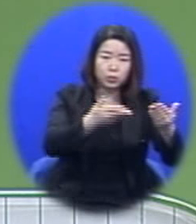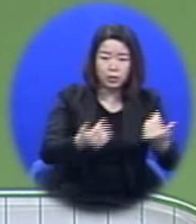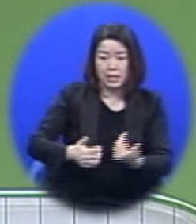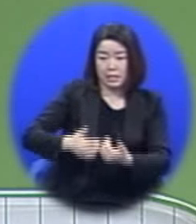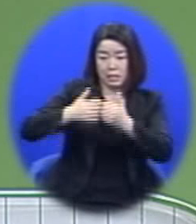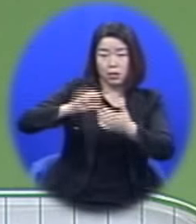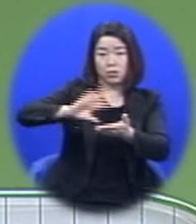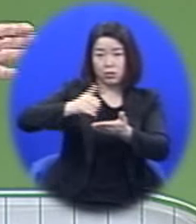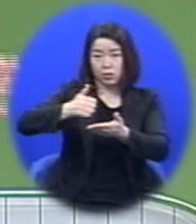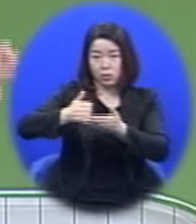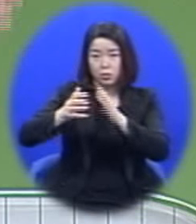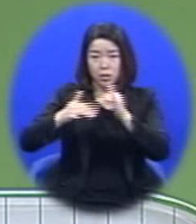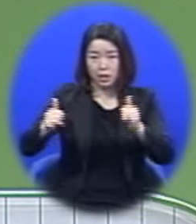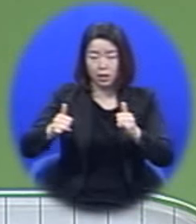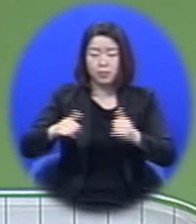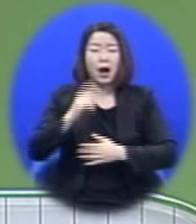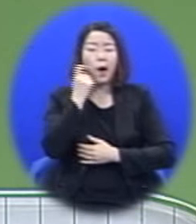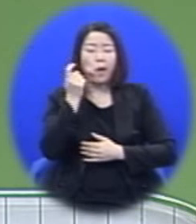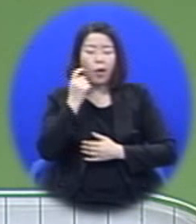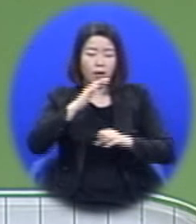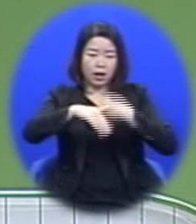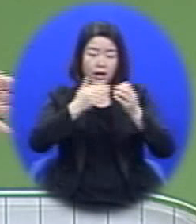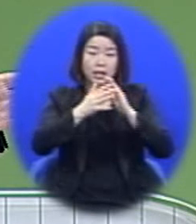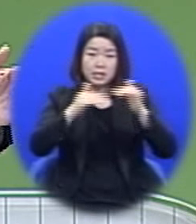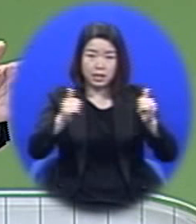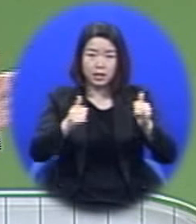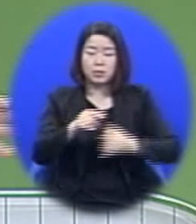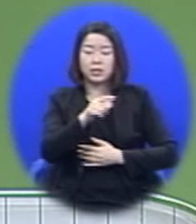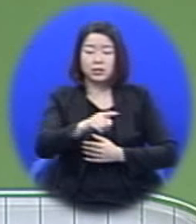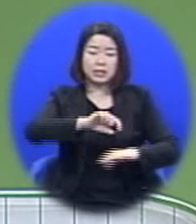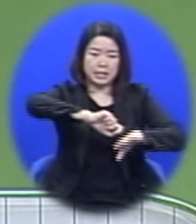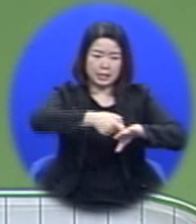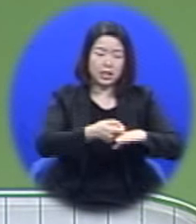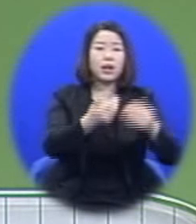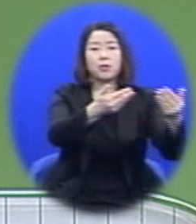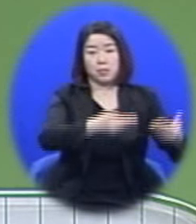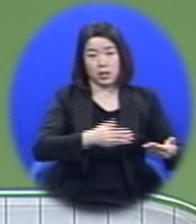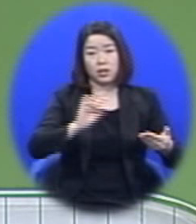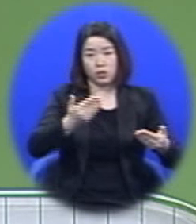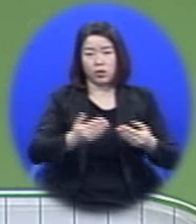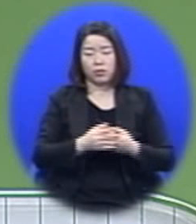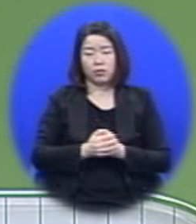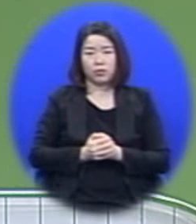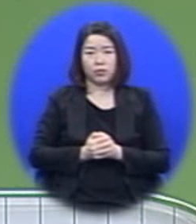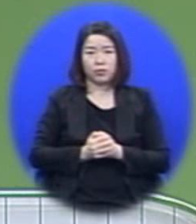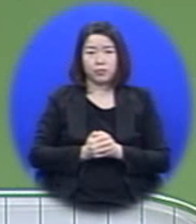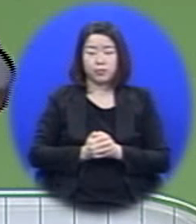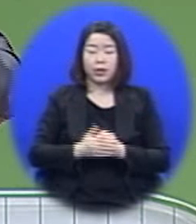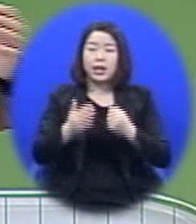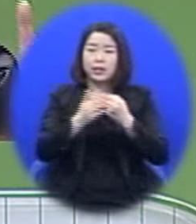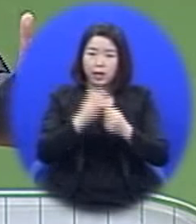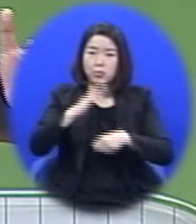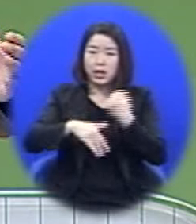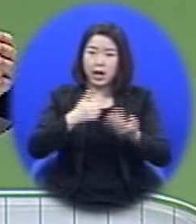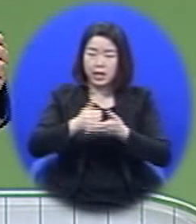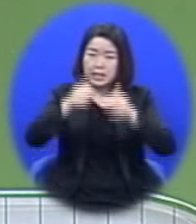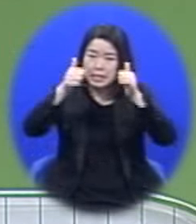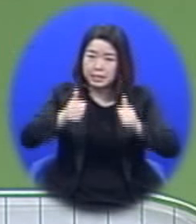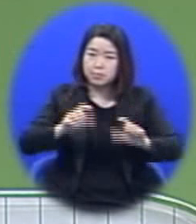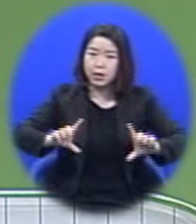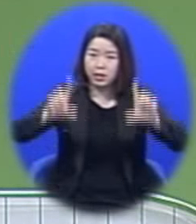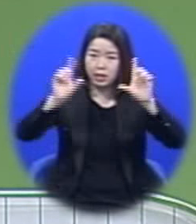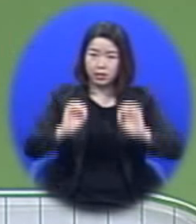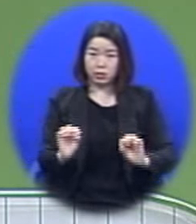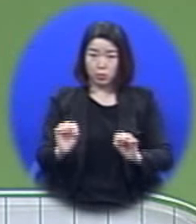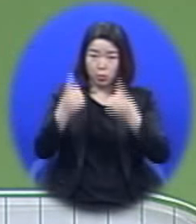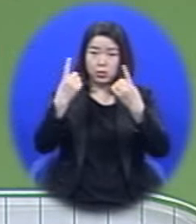적그리스도와 거짓 선지자들이 그 재앙을 당하는 겁니다. 그러므로 하나님의 심판의 날은